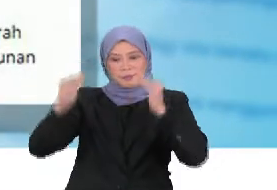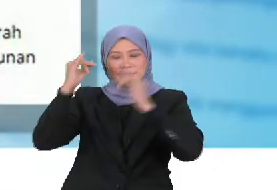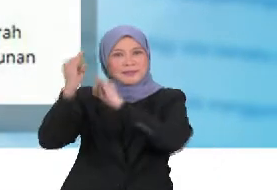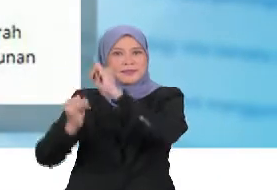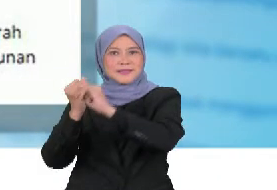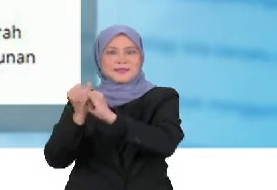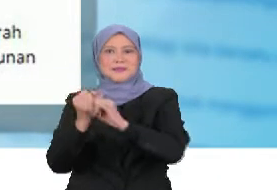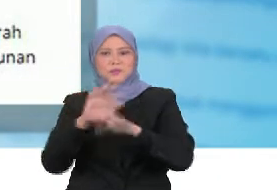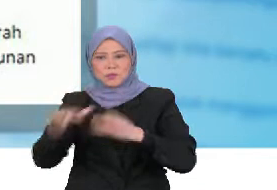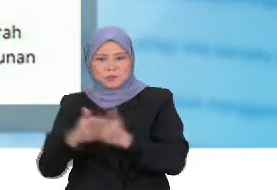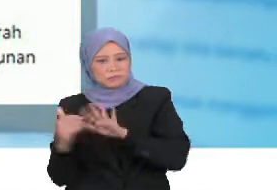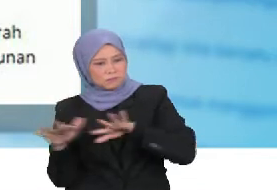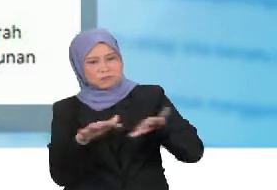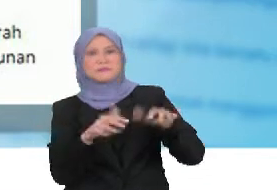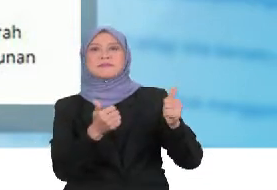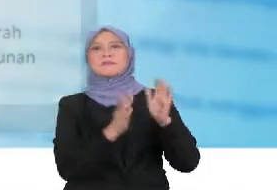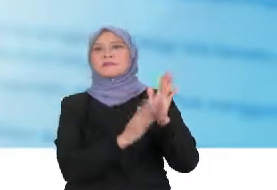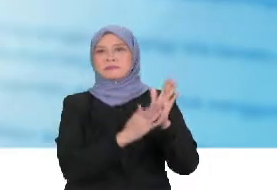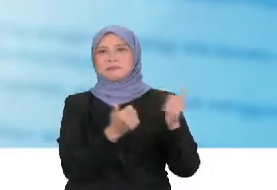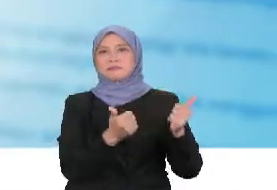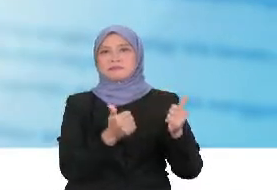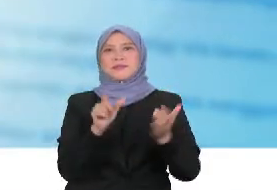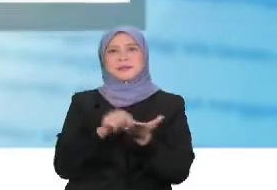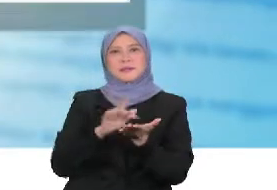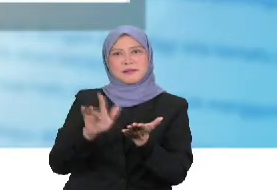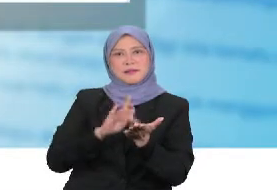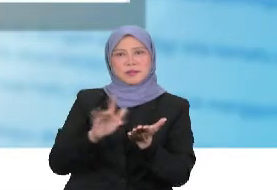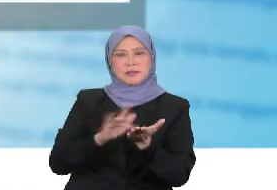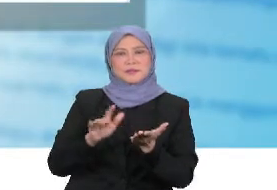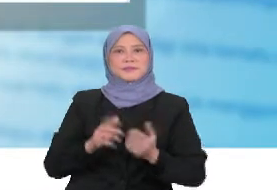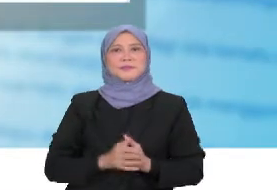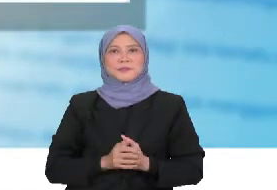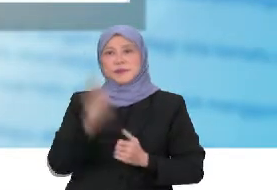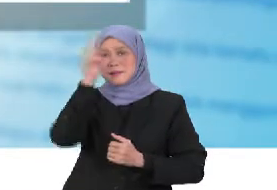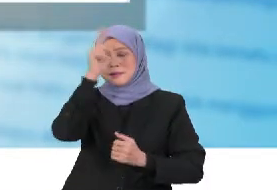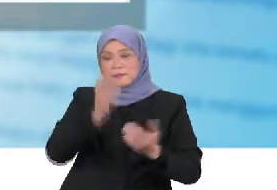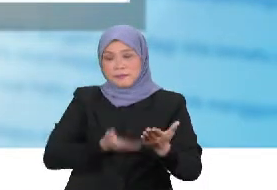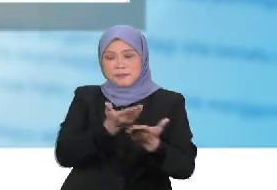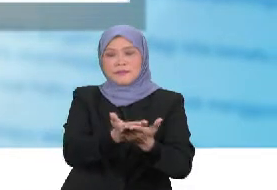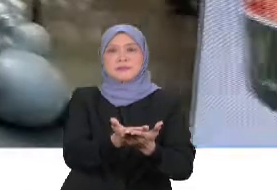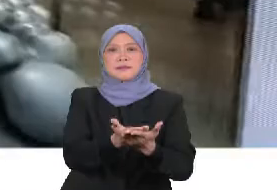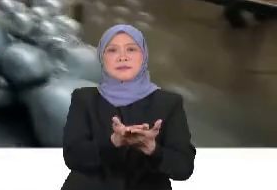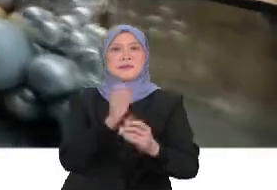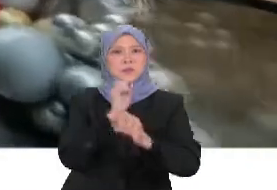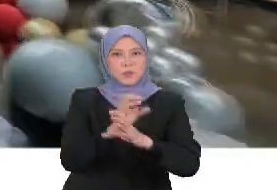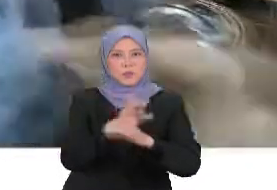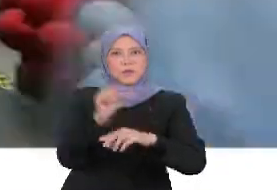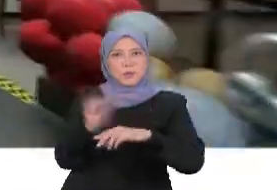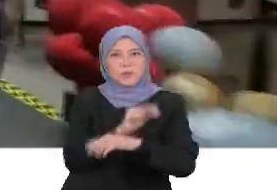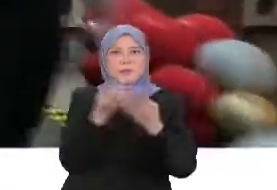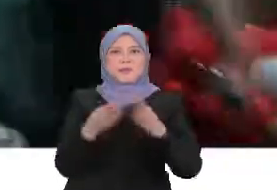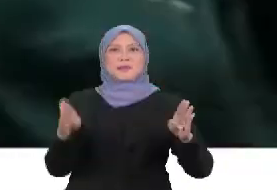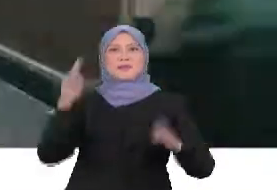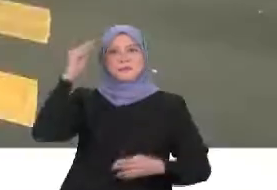turut menerima pujian ramai di media sosial. Pada masa sama, kerajaan disaran meningkatkan usaha penggunaan